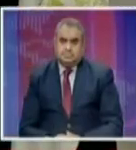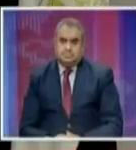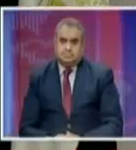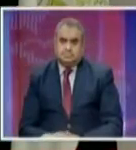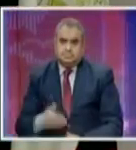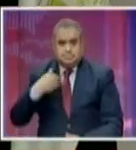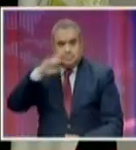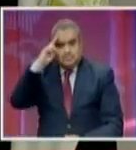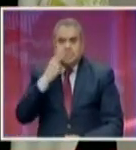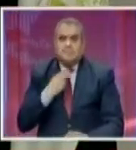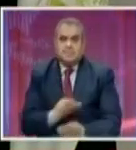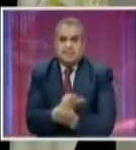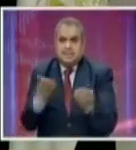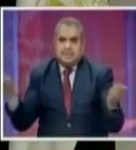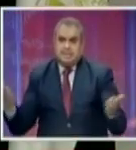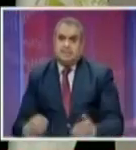مساء الخير.